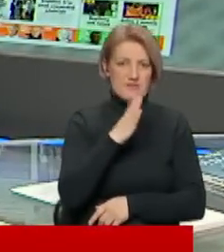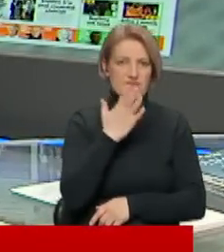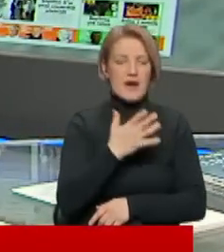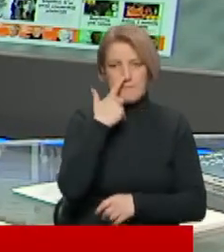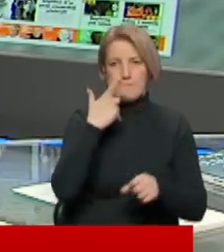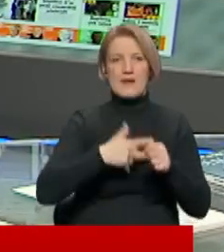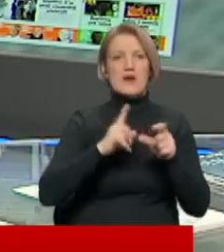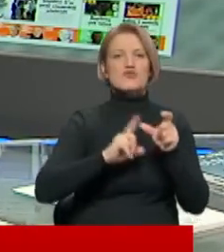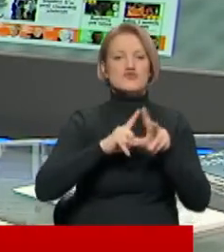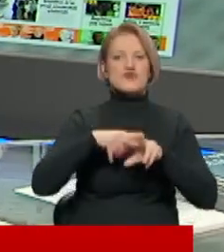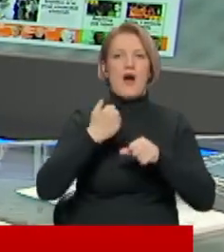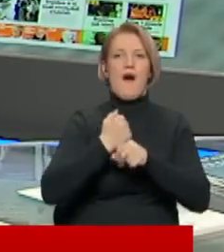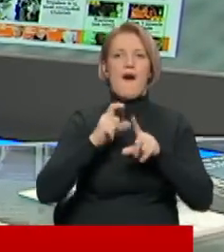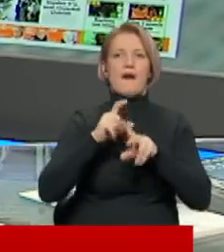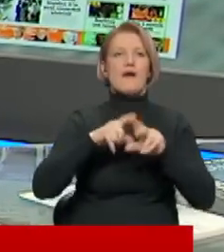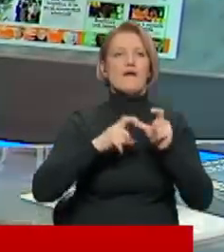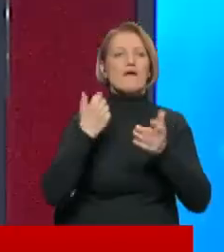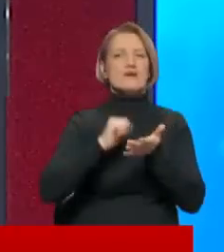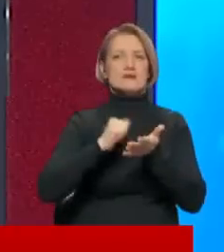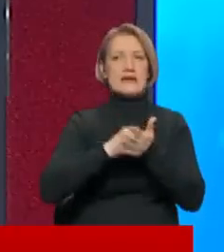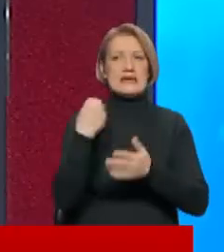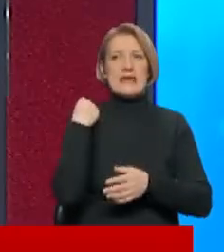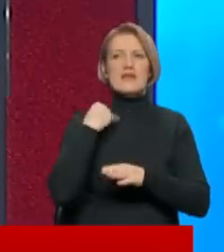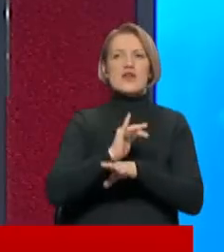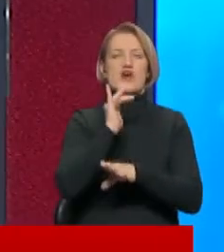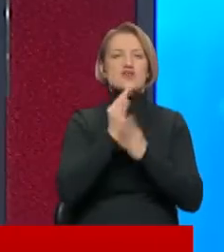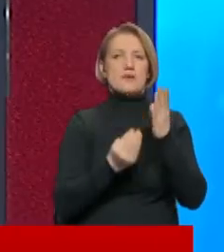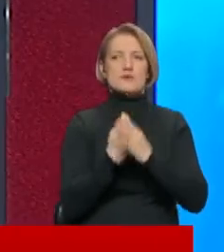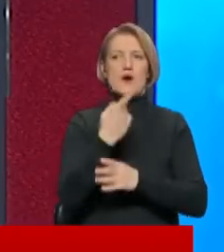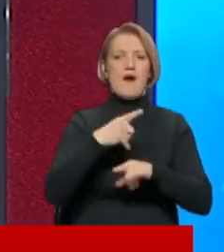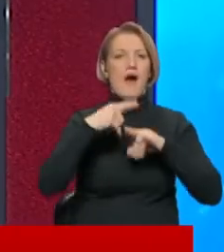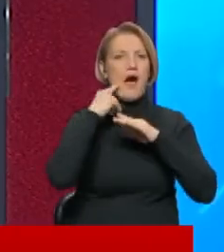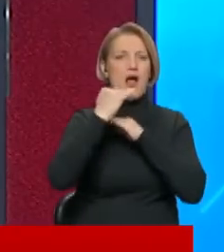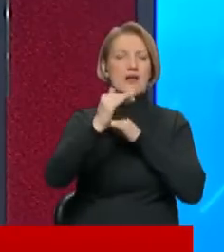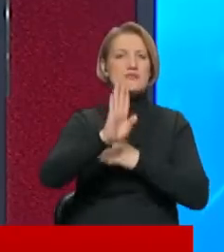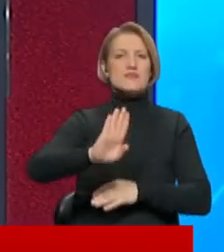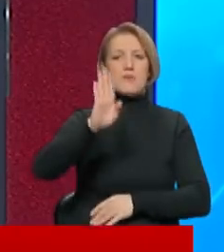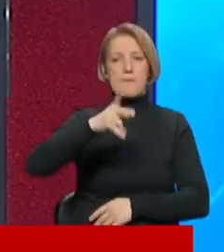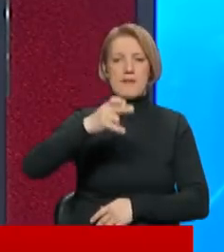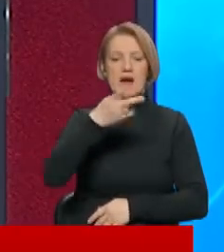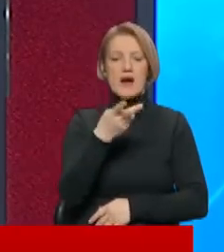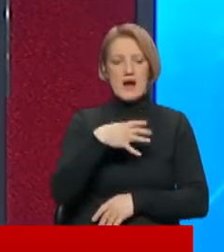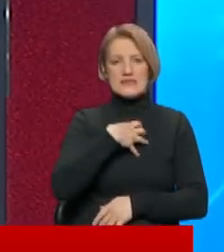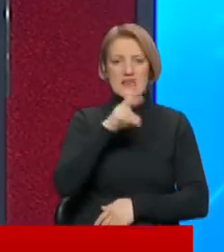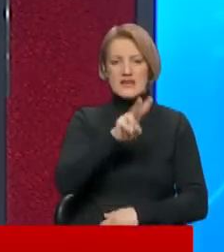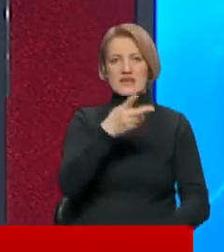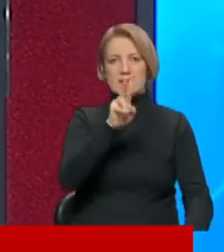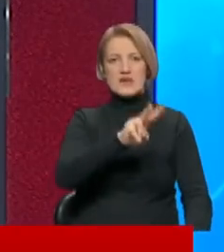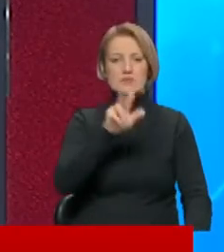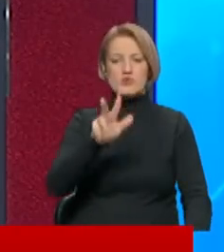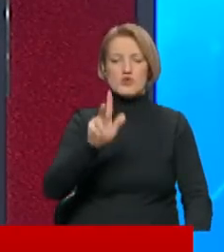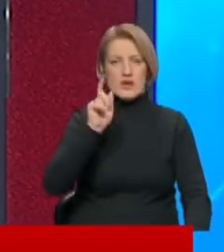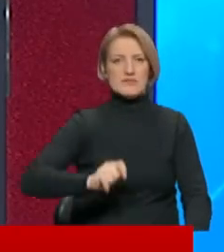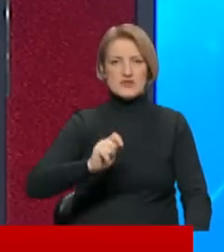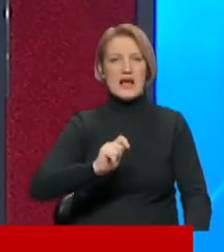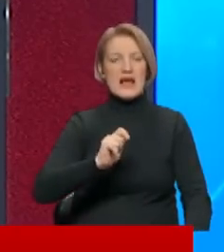Batman Çağdaş gazetesi yeni bir yaşam kuracağız halkların Demokratik Partisi Haziran 2023'te yapılacak genel seçimlerin